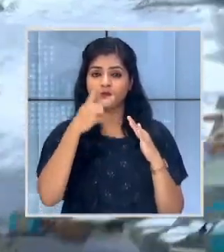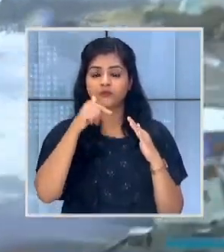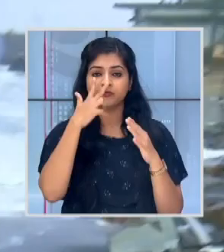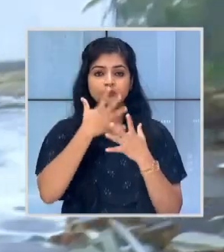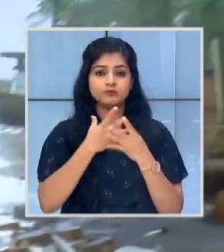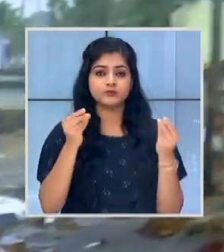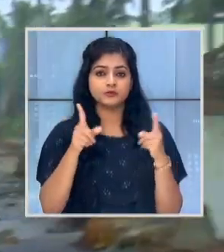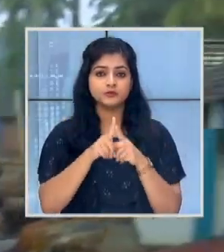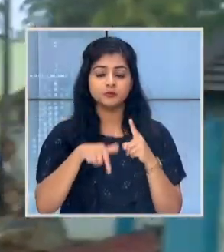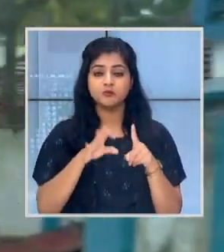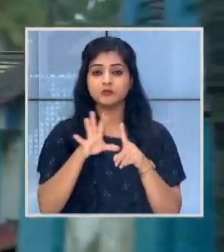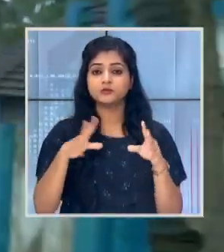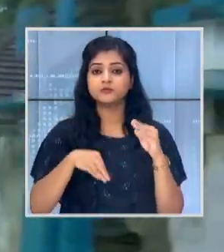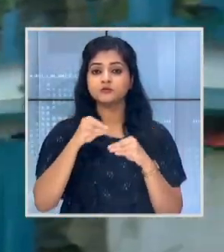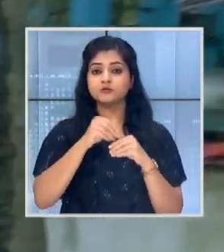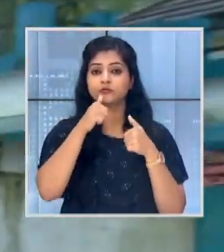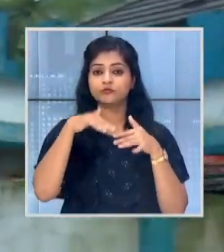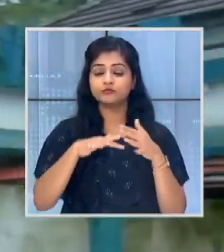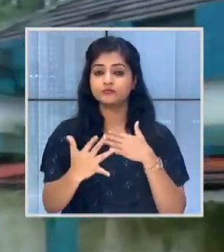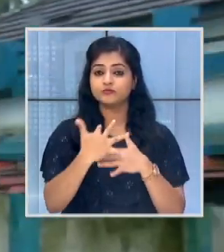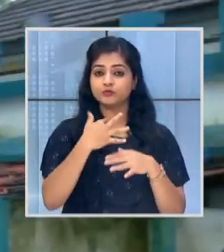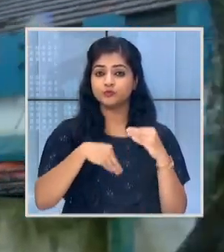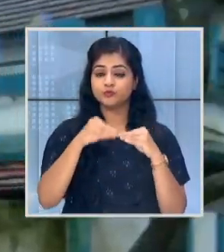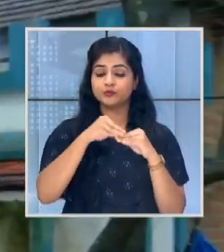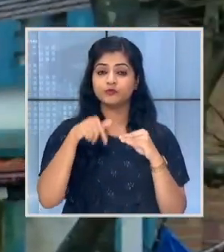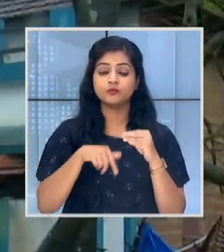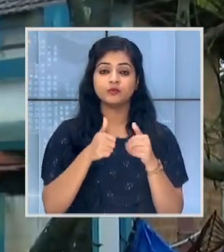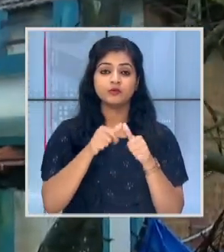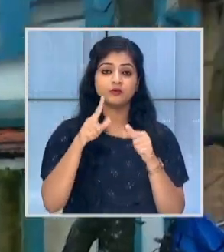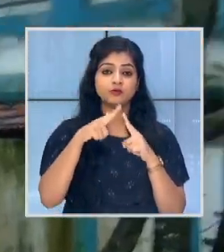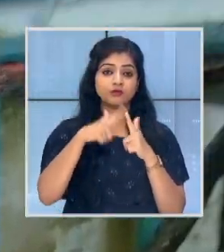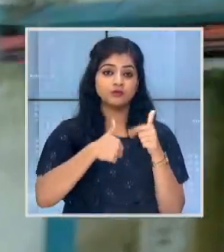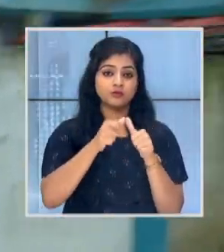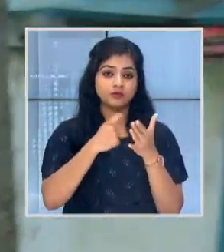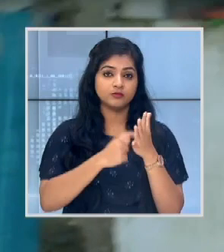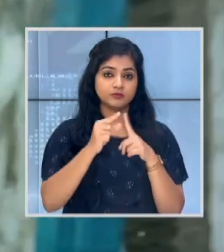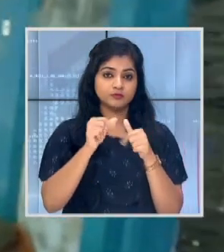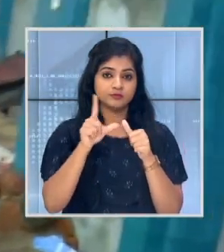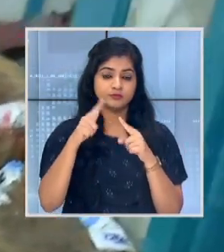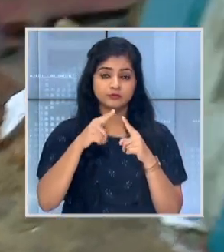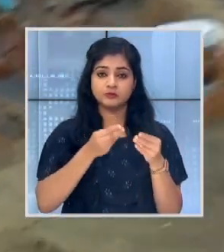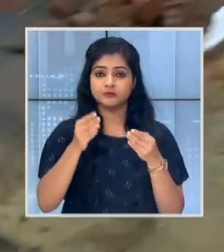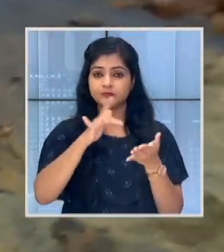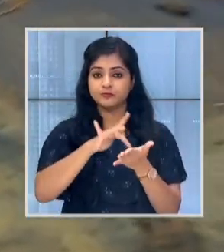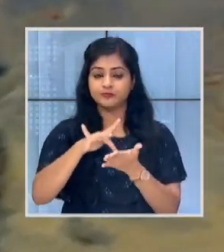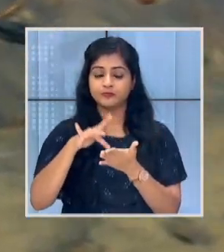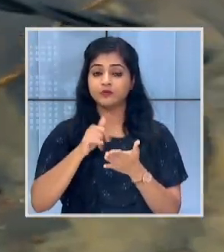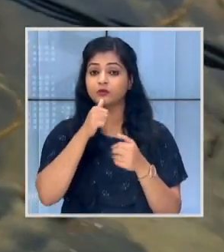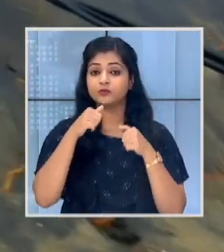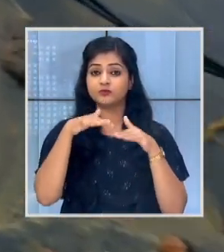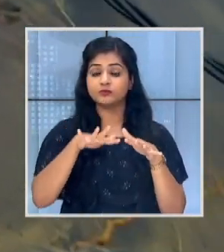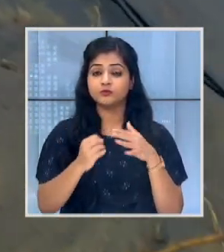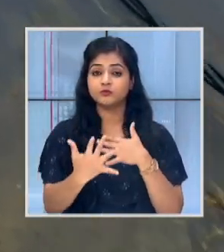അങ്ങനെ അതിരൂക്ഷമായിട്ടുള്ള കടലാക്രമണം ഹിലർപ്പള്ളി, അലിയാർപ്പള്ളി, ഒപ്പം തന്നെ പാലപ്പെട്ടി, വെളിയങ്കോട് മേഖലയിലാണ് ഇത്തരത്തിൽ ഈ